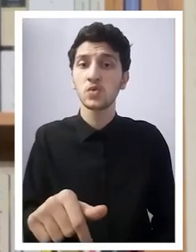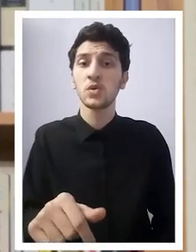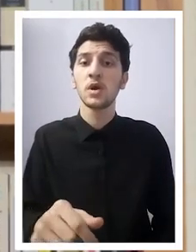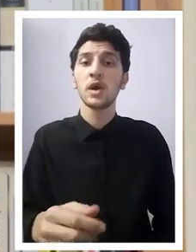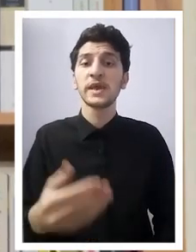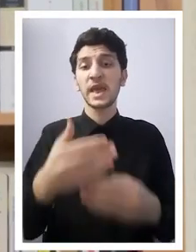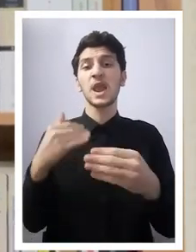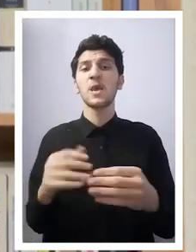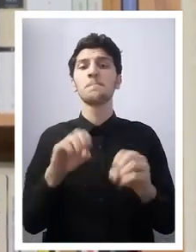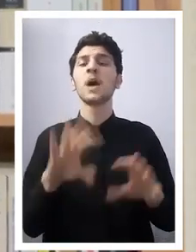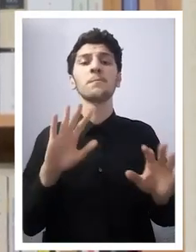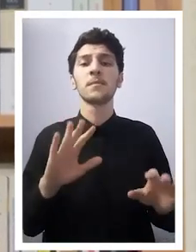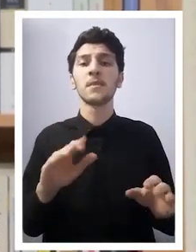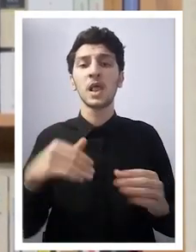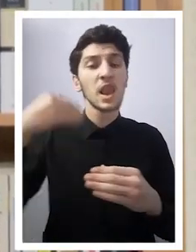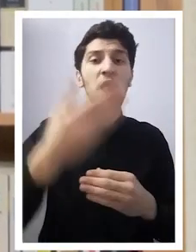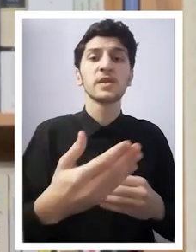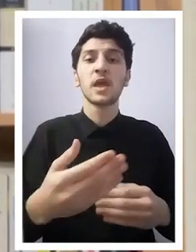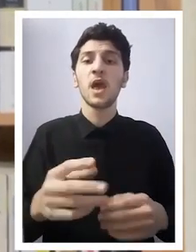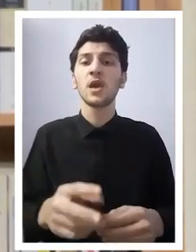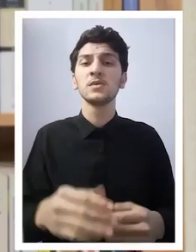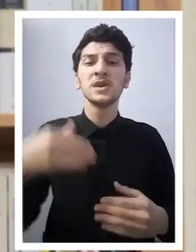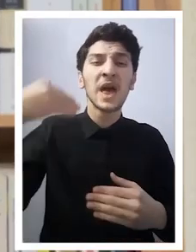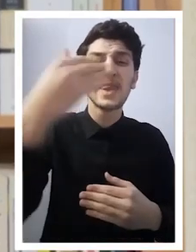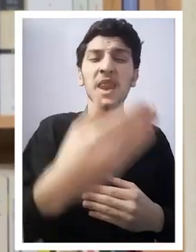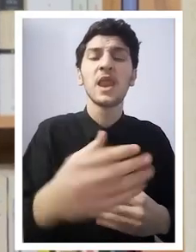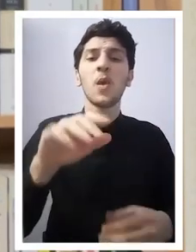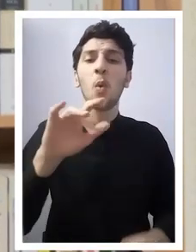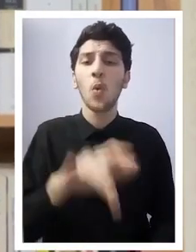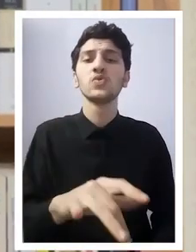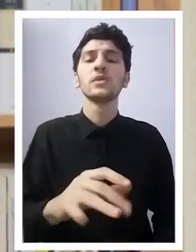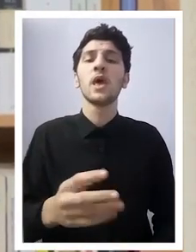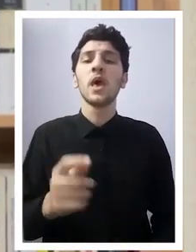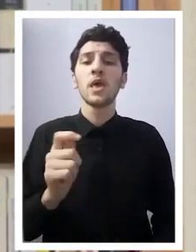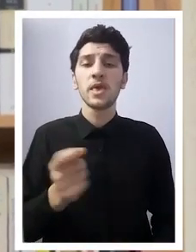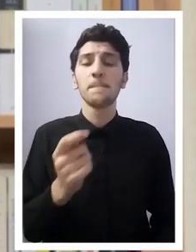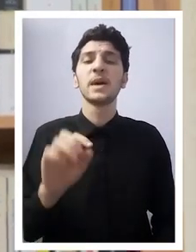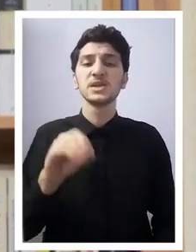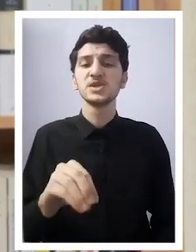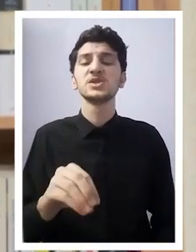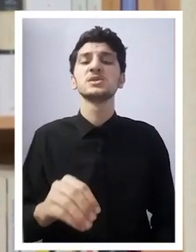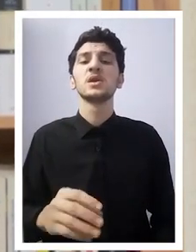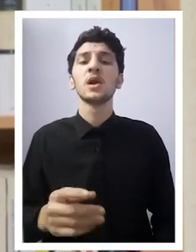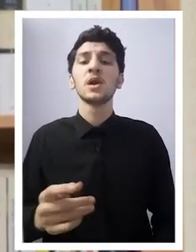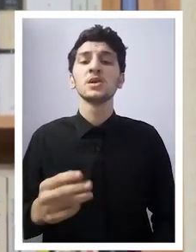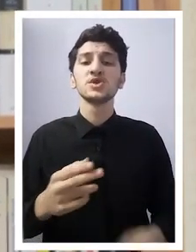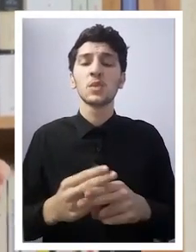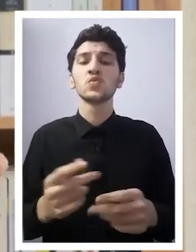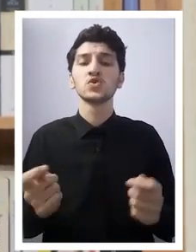Çorum'umuzu geride bırakmamak, ileride en öndeki şehirlerden birisi yapmak için